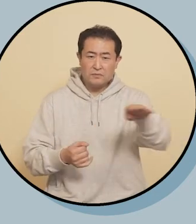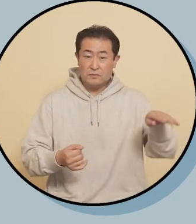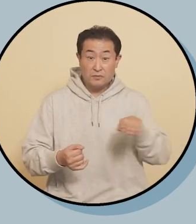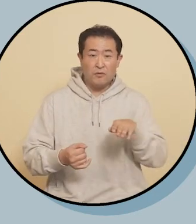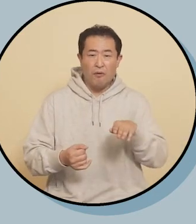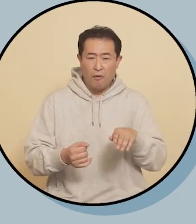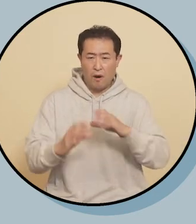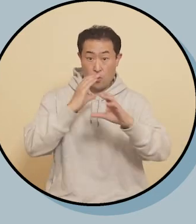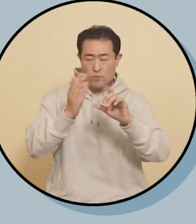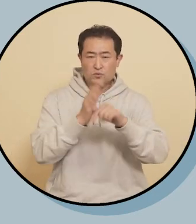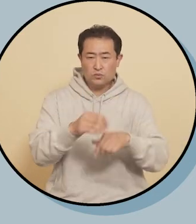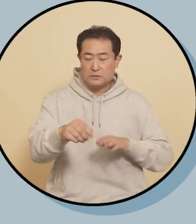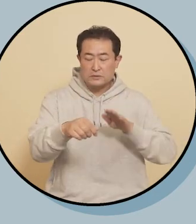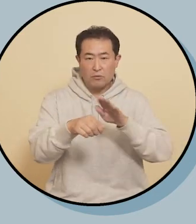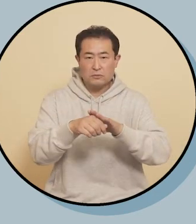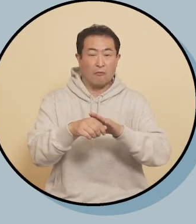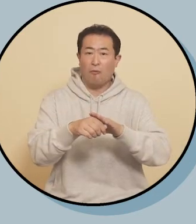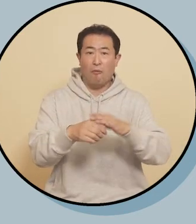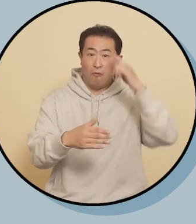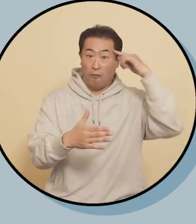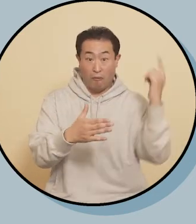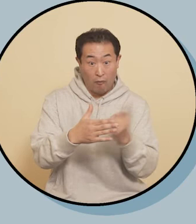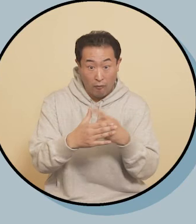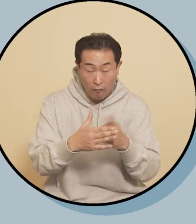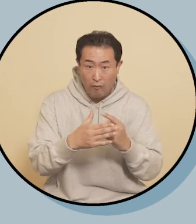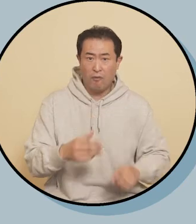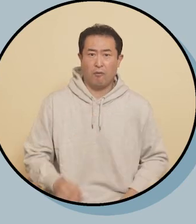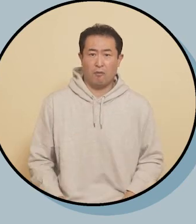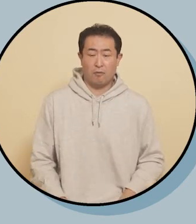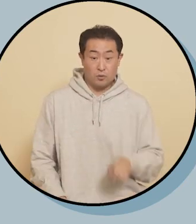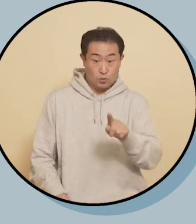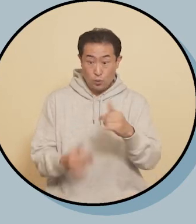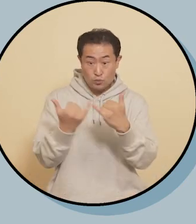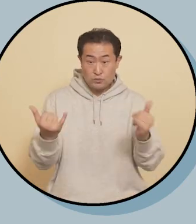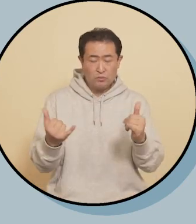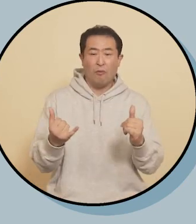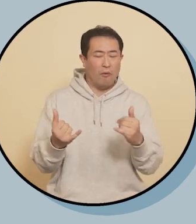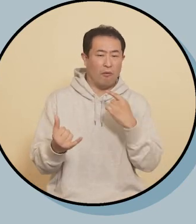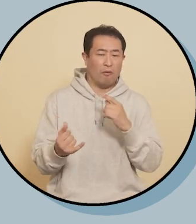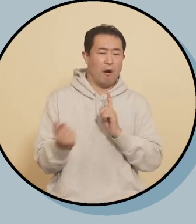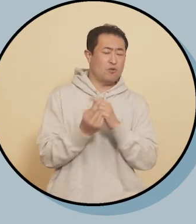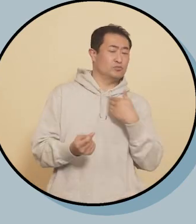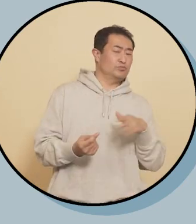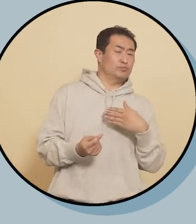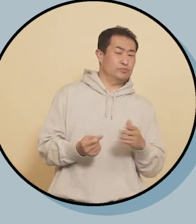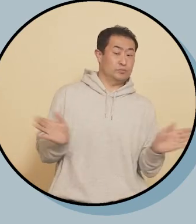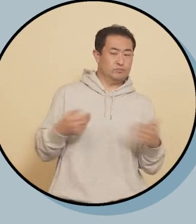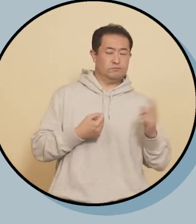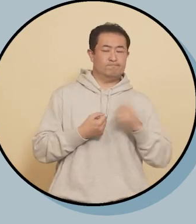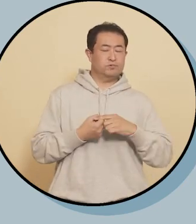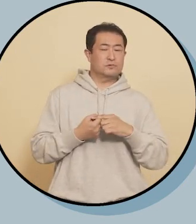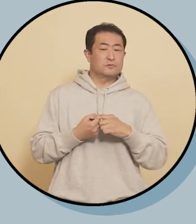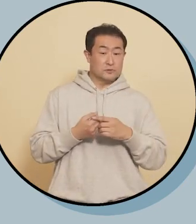そういうサワラがパワーるコミュニケーションを取っているという人がいるって言うこともそばなんか分からないその簡単にご lockdown 出会わなければいいだろうって